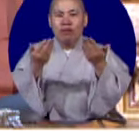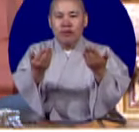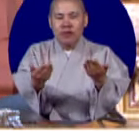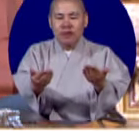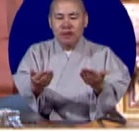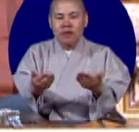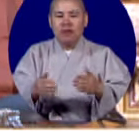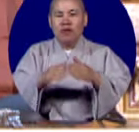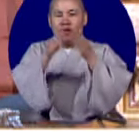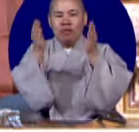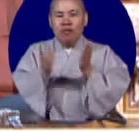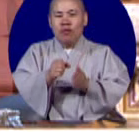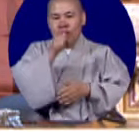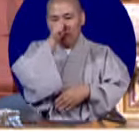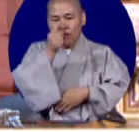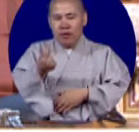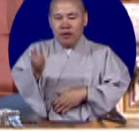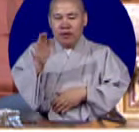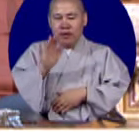다 좋아하는데